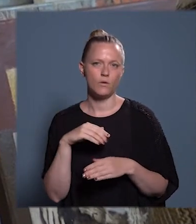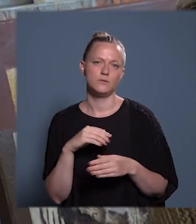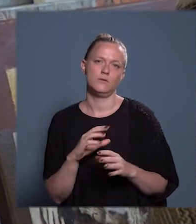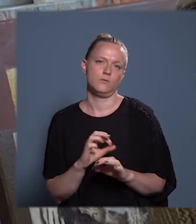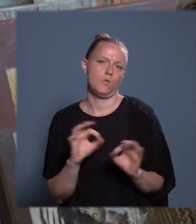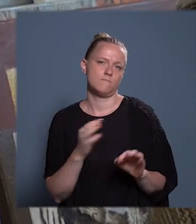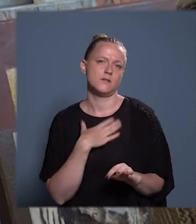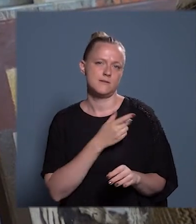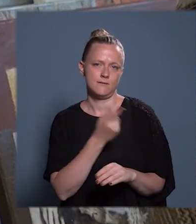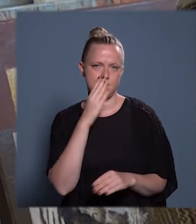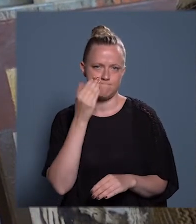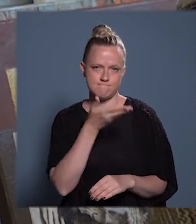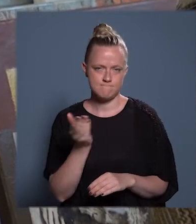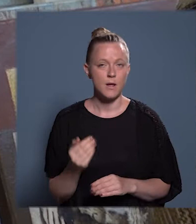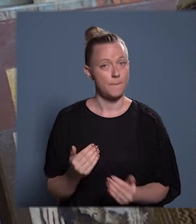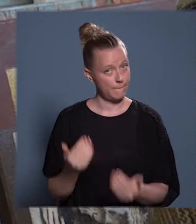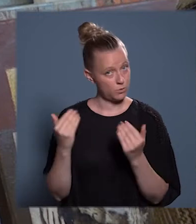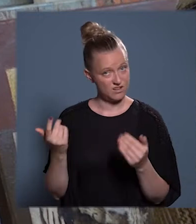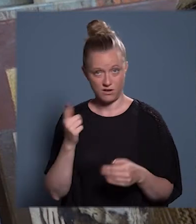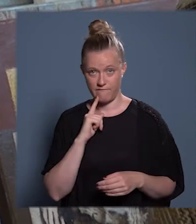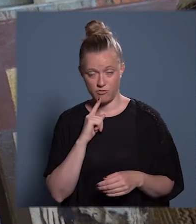szerették az emberek. Modernebbeket kevésbé?